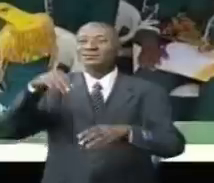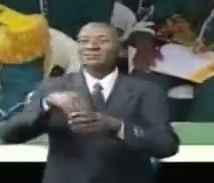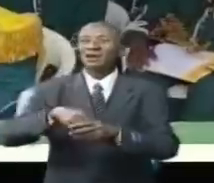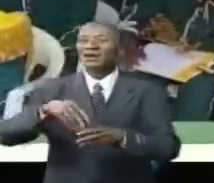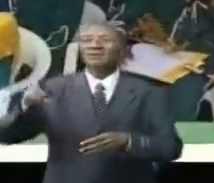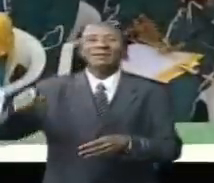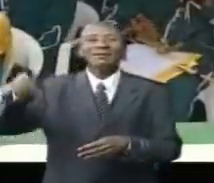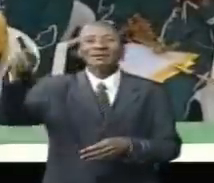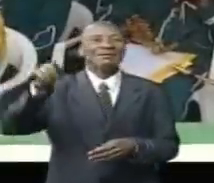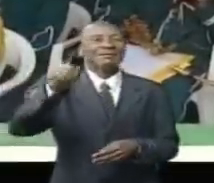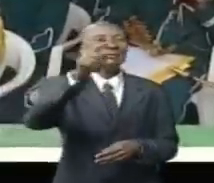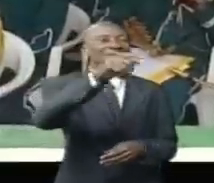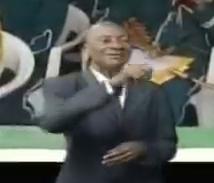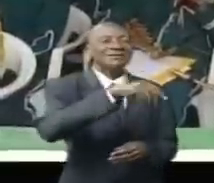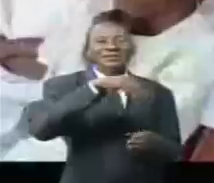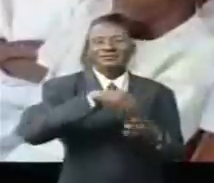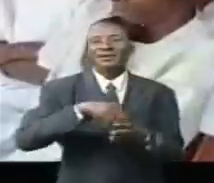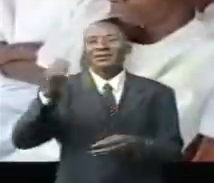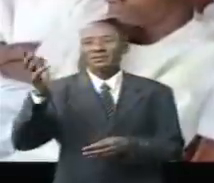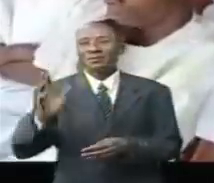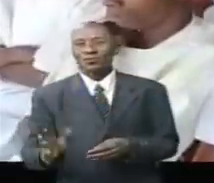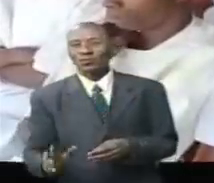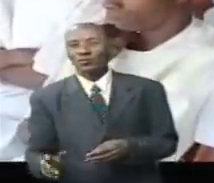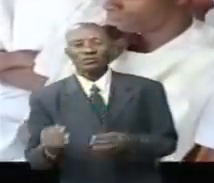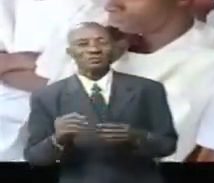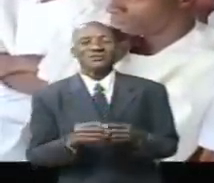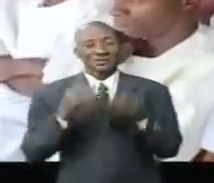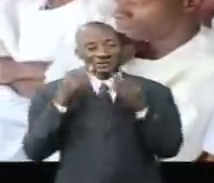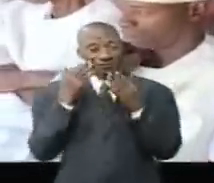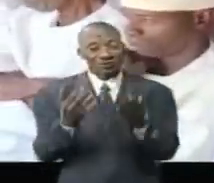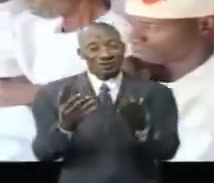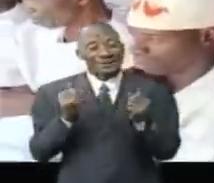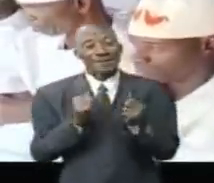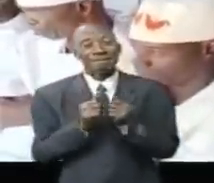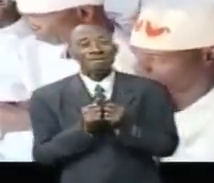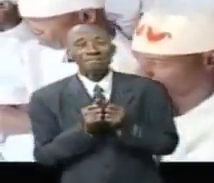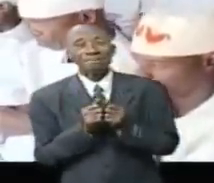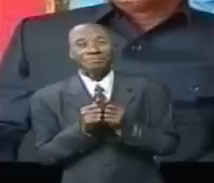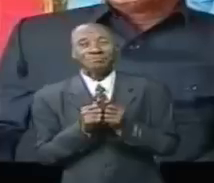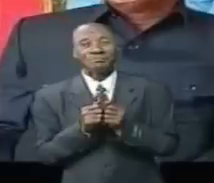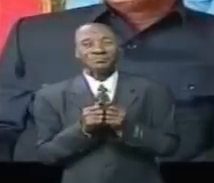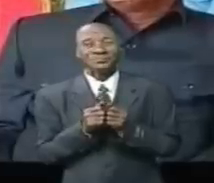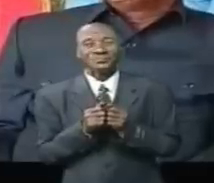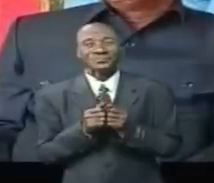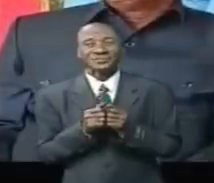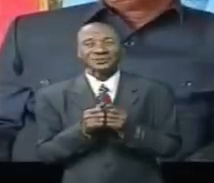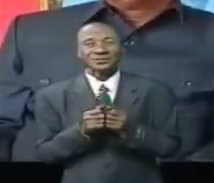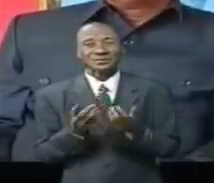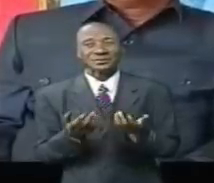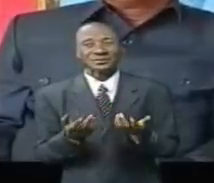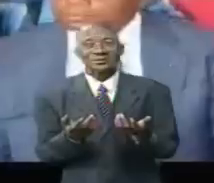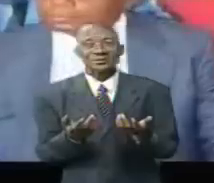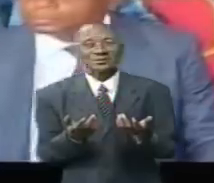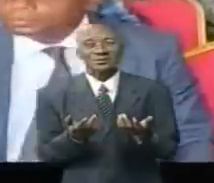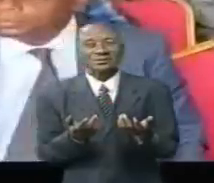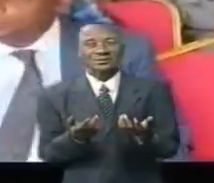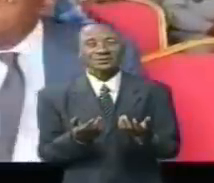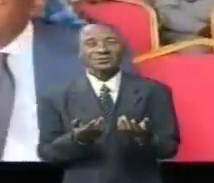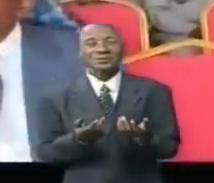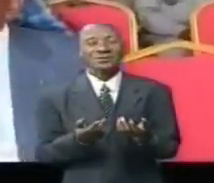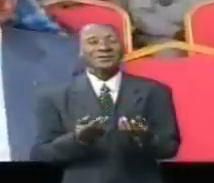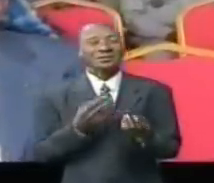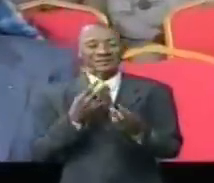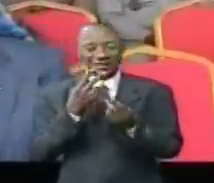28 mai dernier au Congo-Brazzaville, où il a lancé les activités agro-pastorales du site de Konzulu au nord du pays, situé à